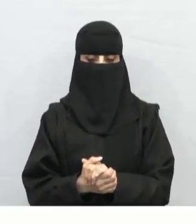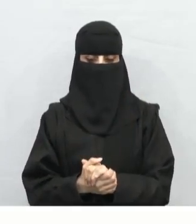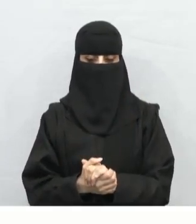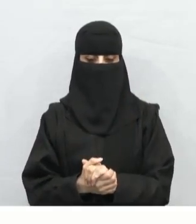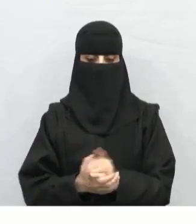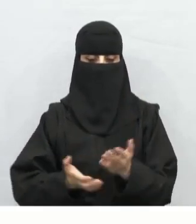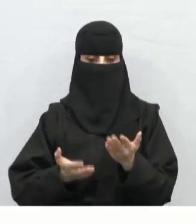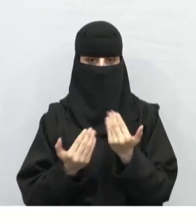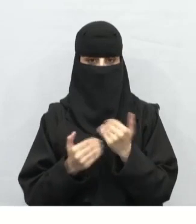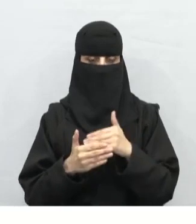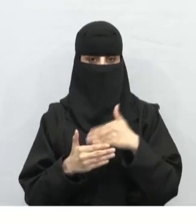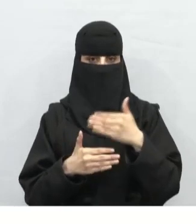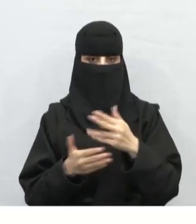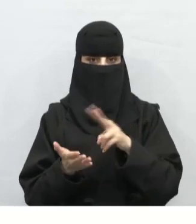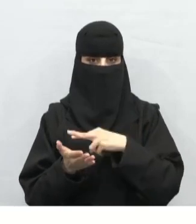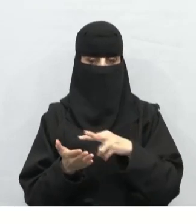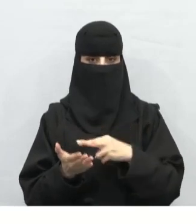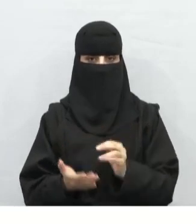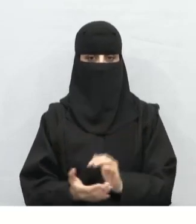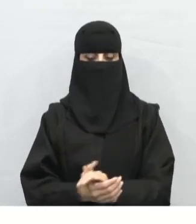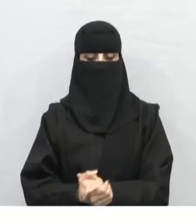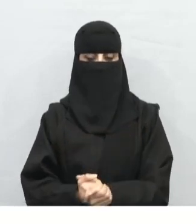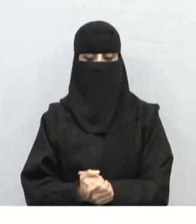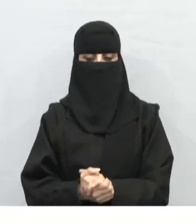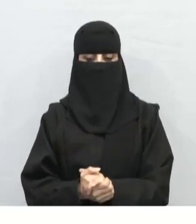اكمل القراءه